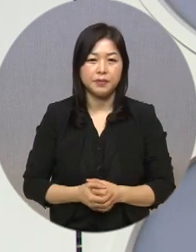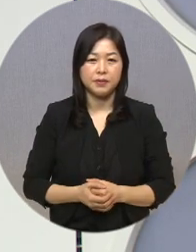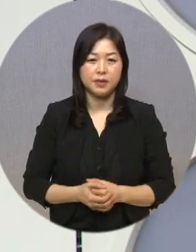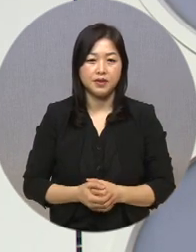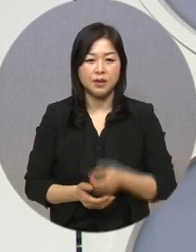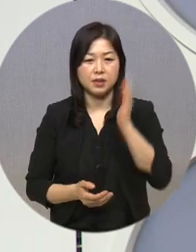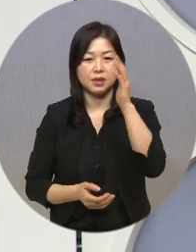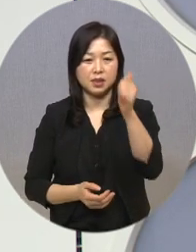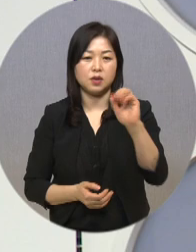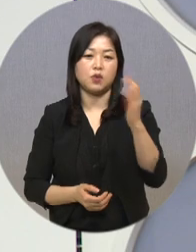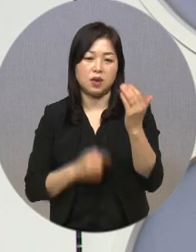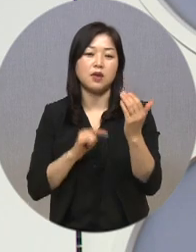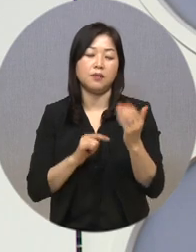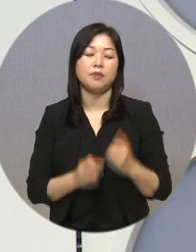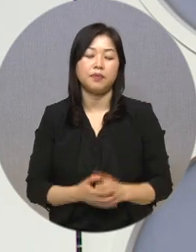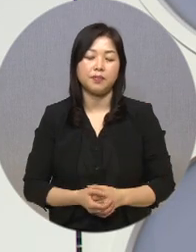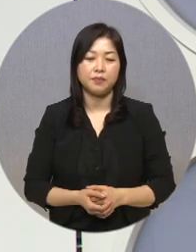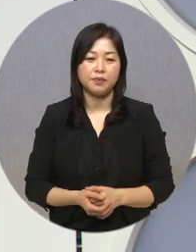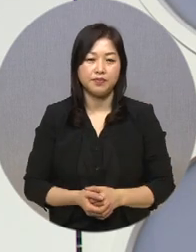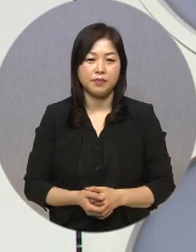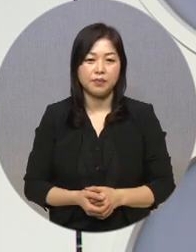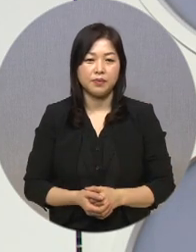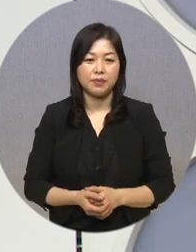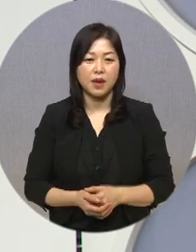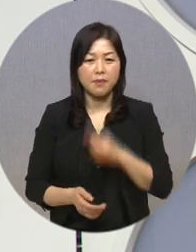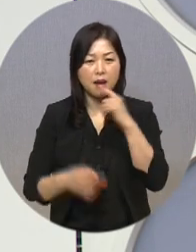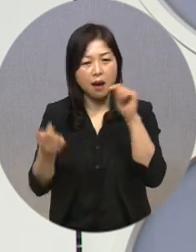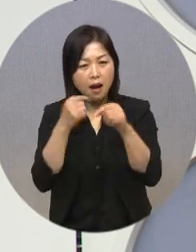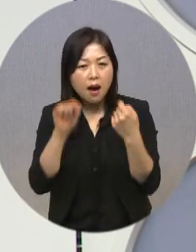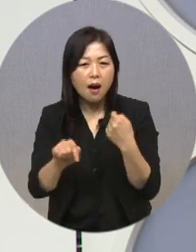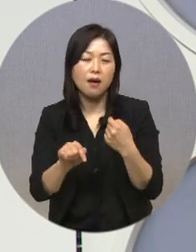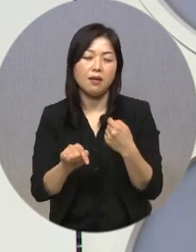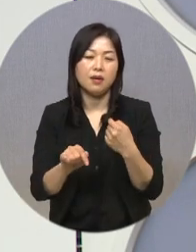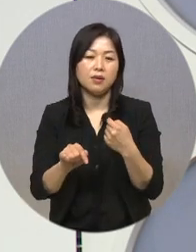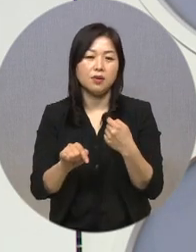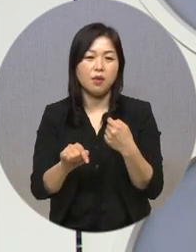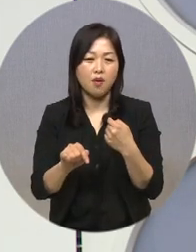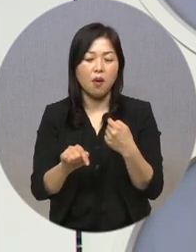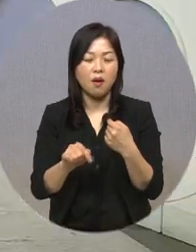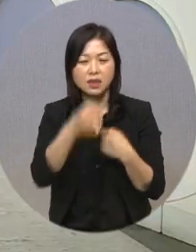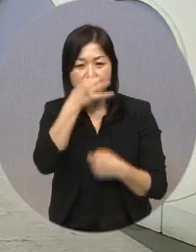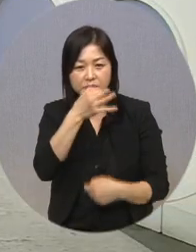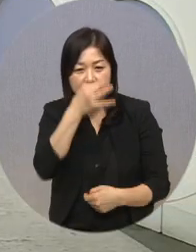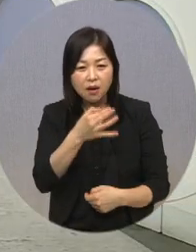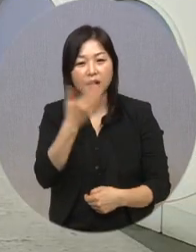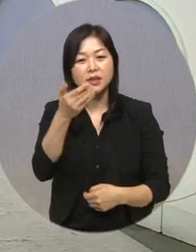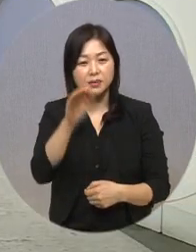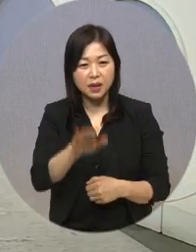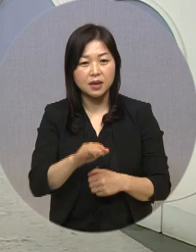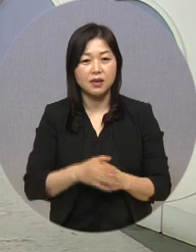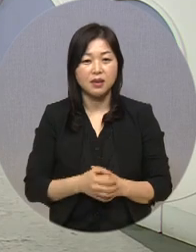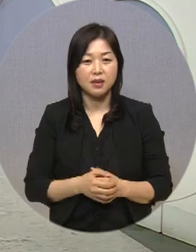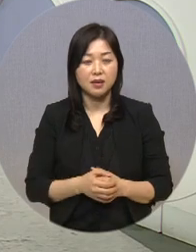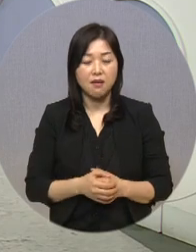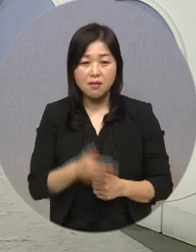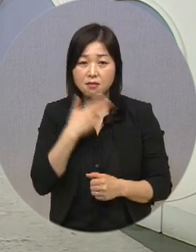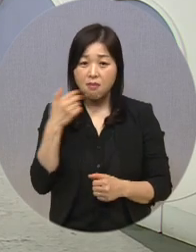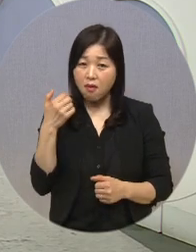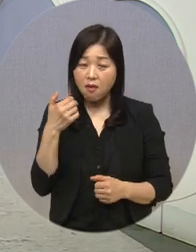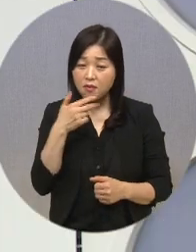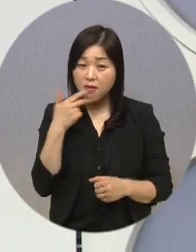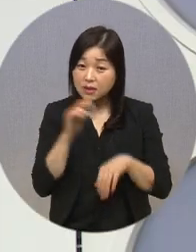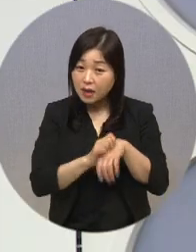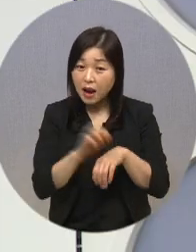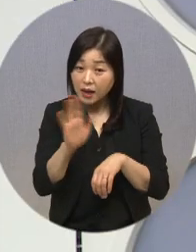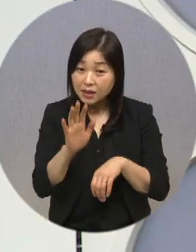메어로 됐죠, 시장으로. 근데 이제 뭐 언어가 통합니까, 뭘 통합니까? 물론 애먹었지만은. 아 영어를 유창하게 하신 게